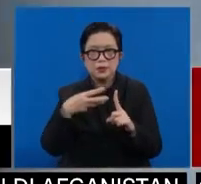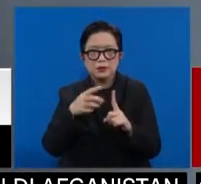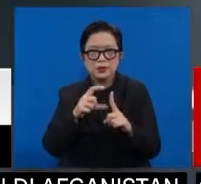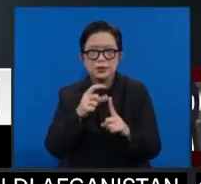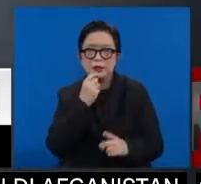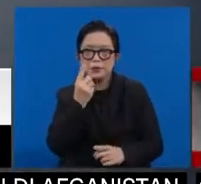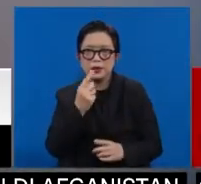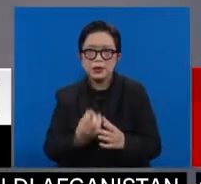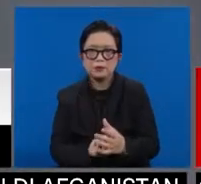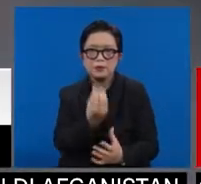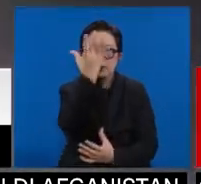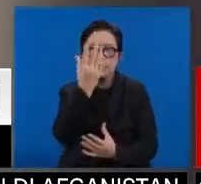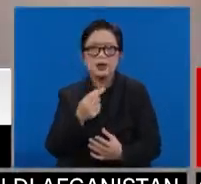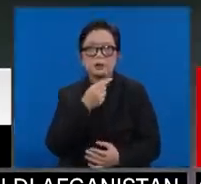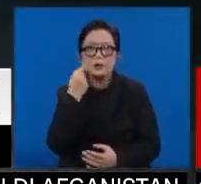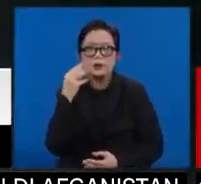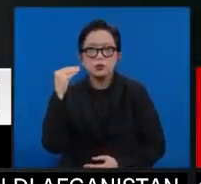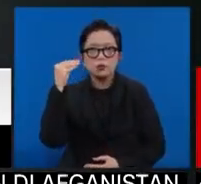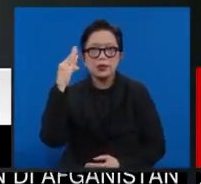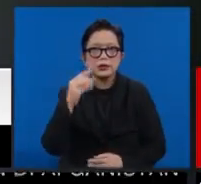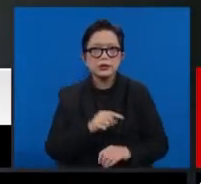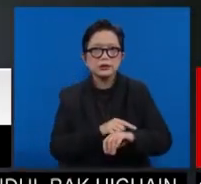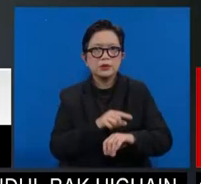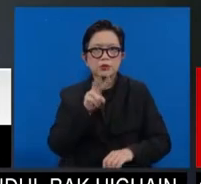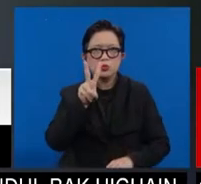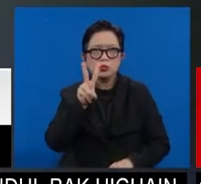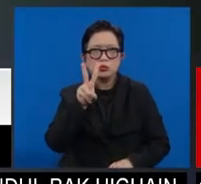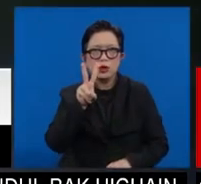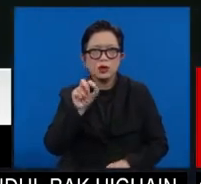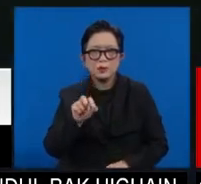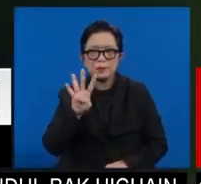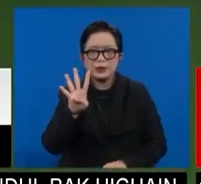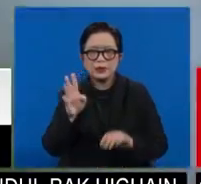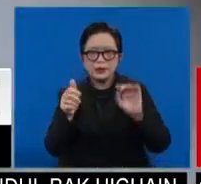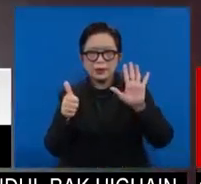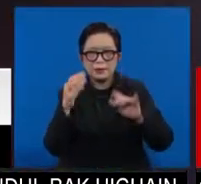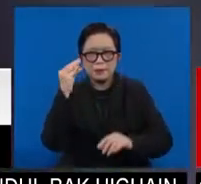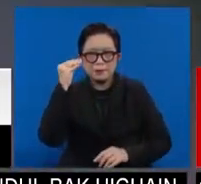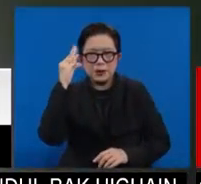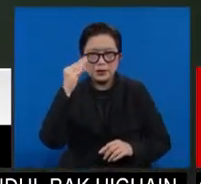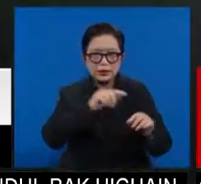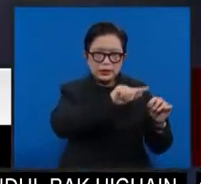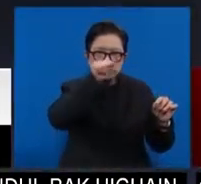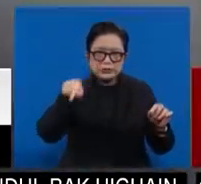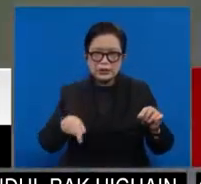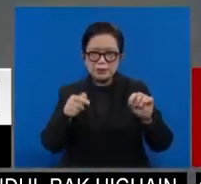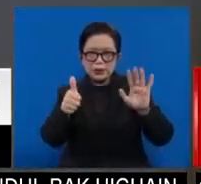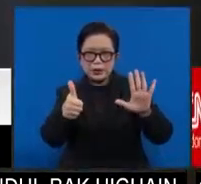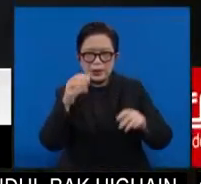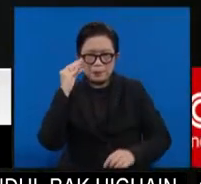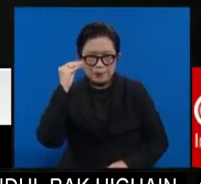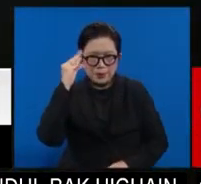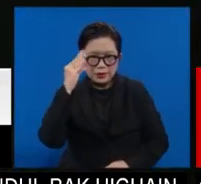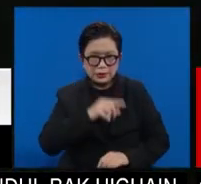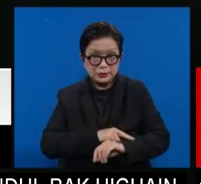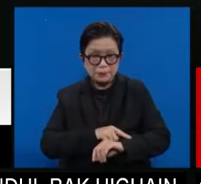sejak pukul 2.46 waktu Indonesia Barat hingga pukul 6 pagi. Hingga kini status